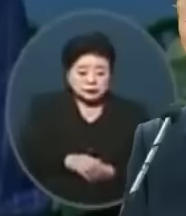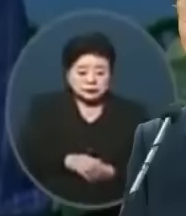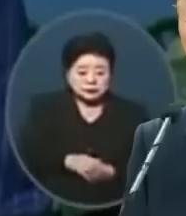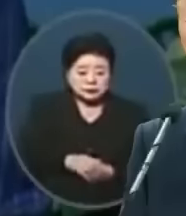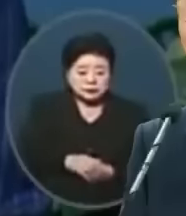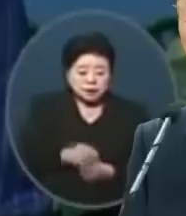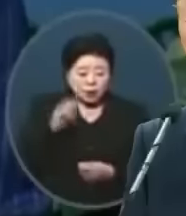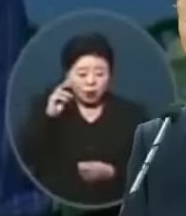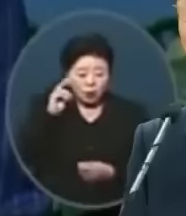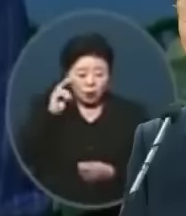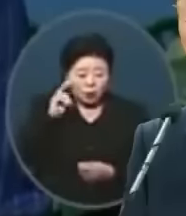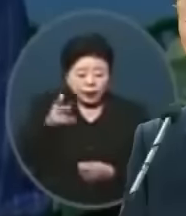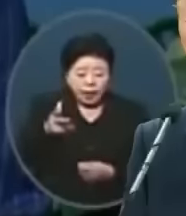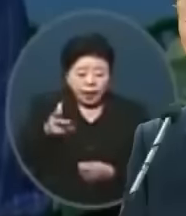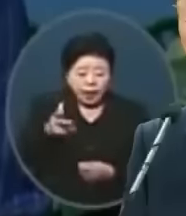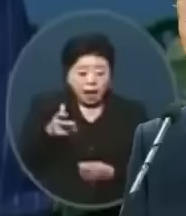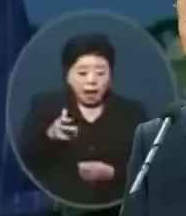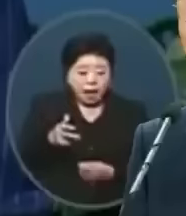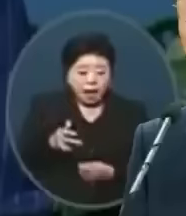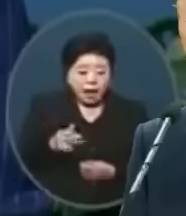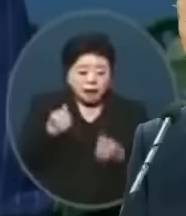호텔에 묵고 있는데